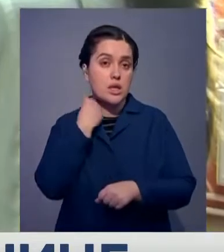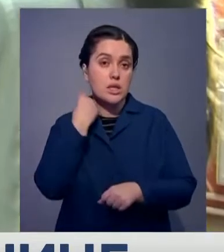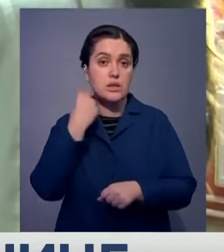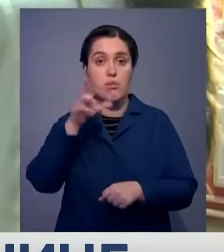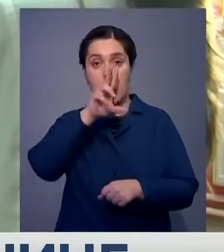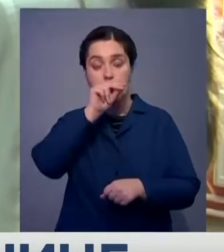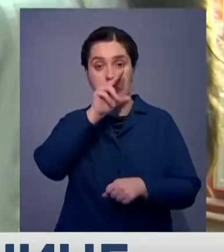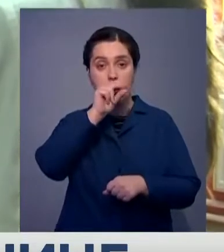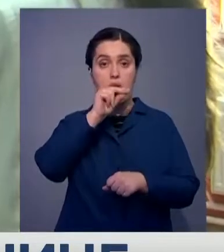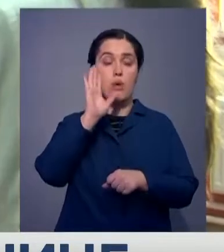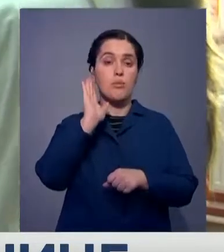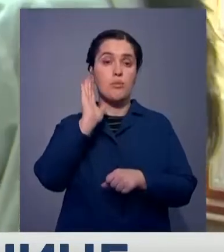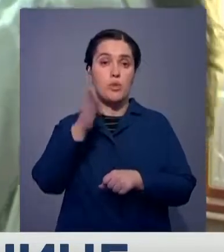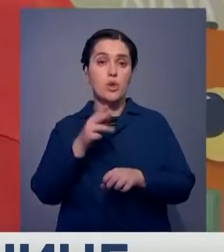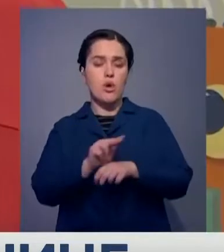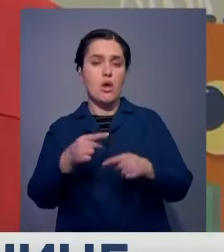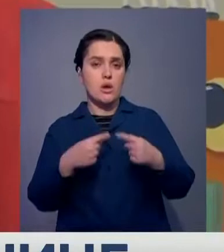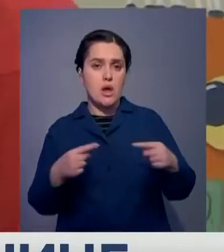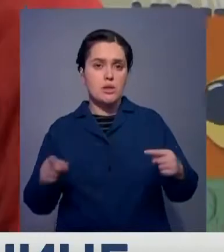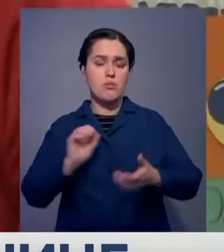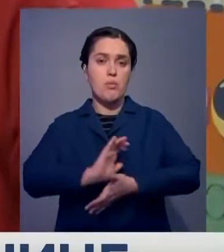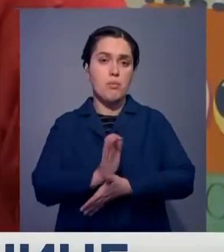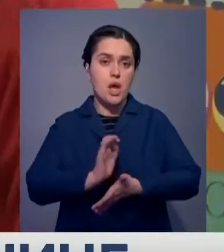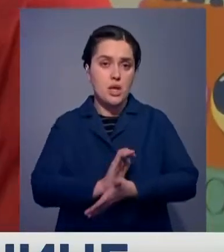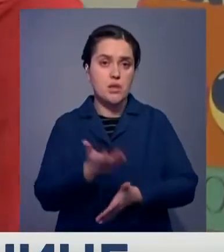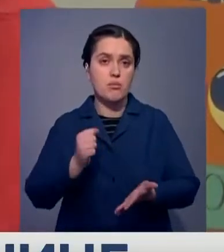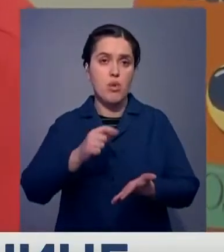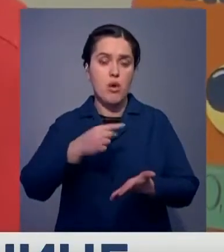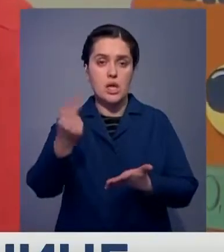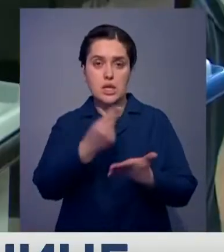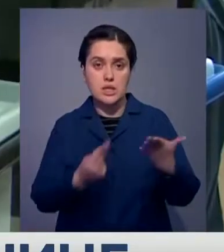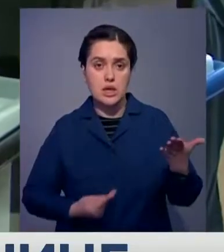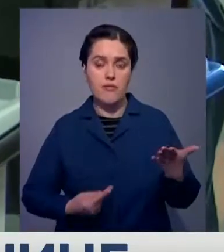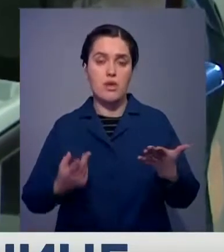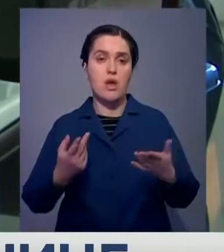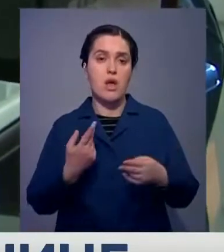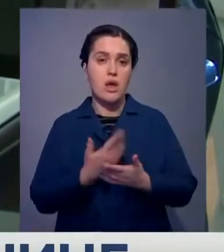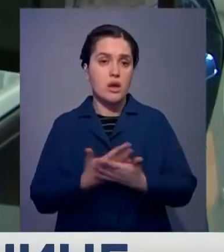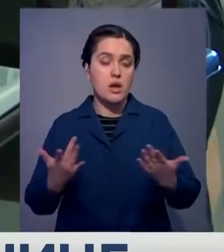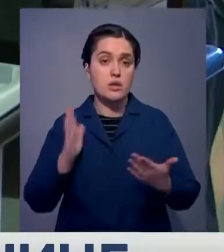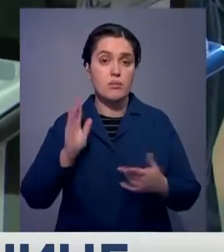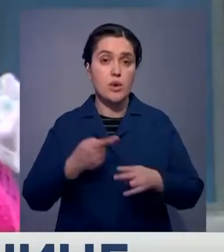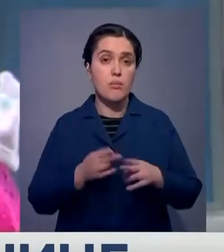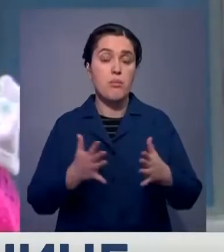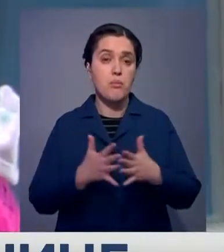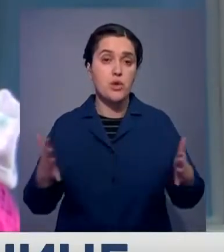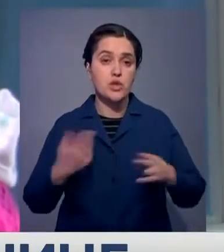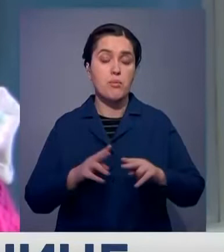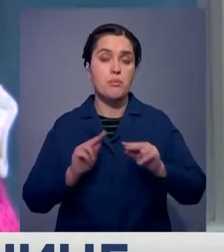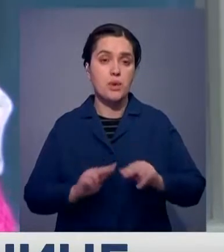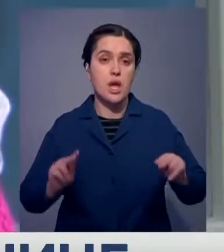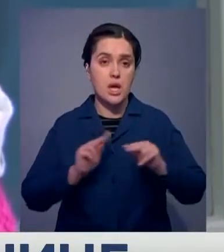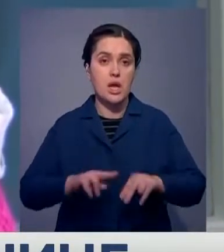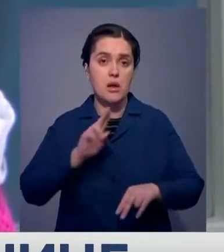обеспечивать внеклассными занятиями. Здесь они смогут лепить из пластилина, писать картины, заниматься арт-терапией. Кстати, большинство преподавателей работают